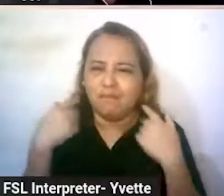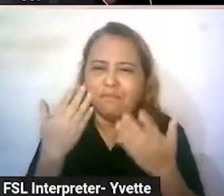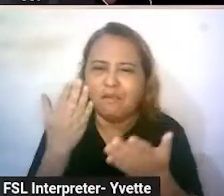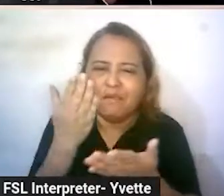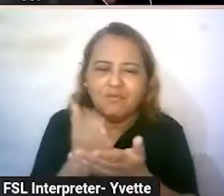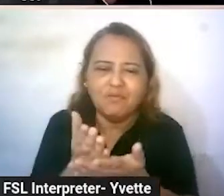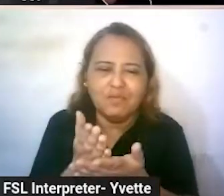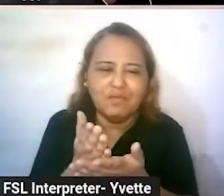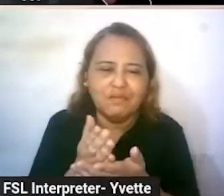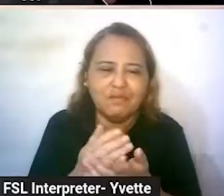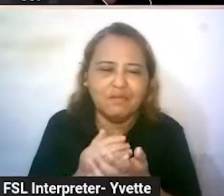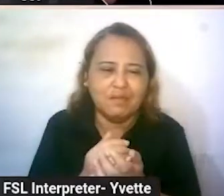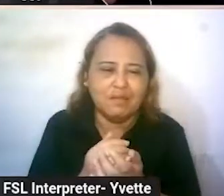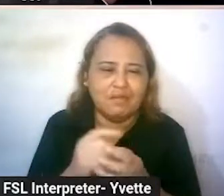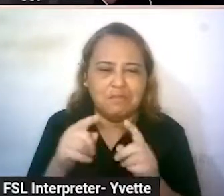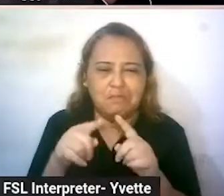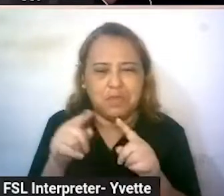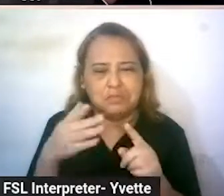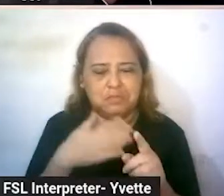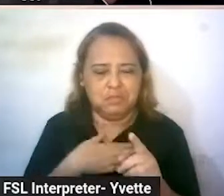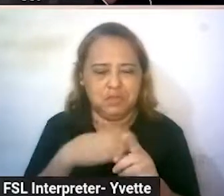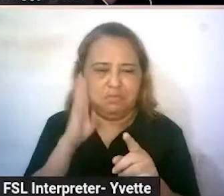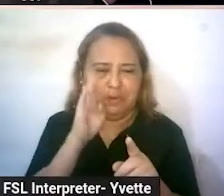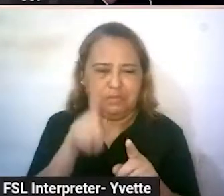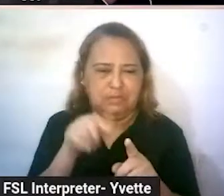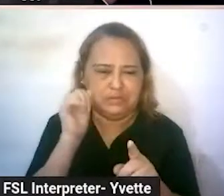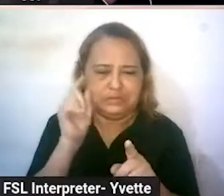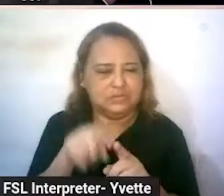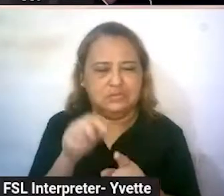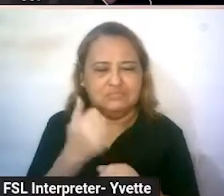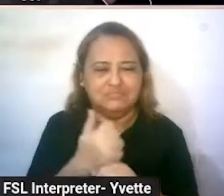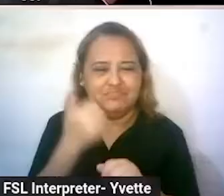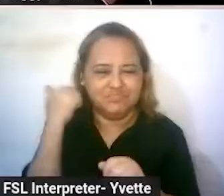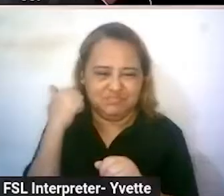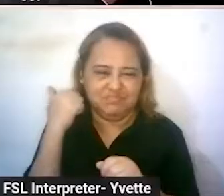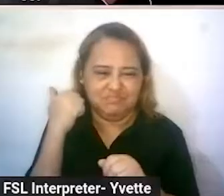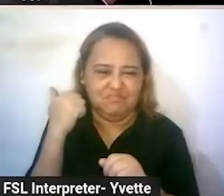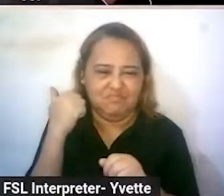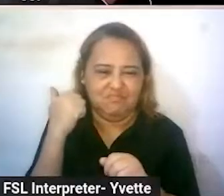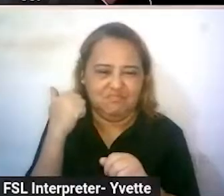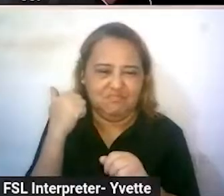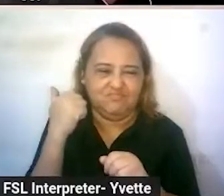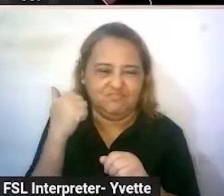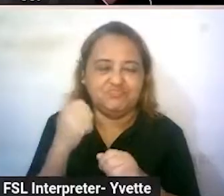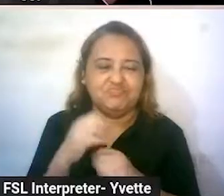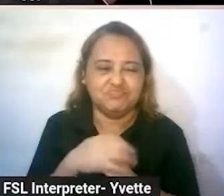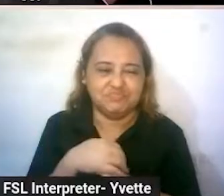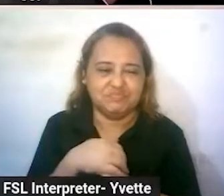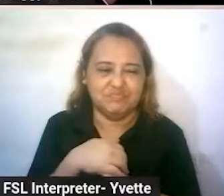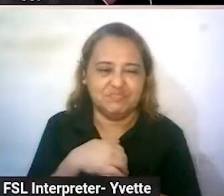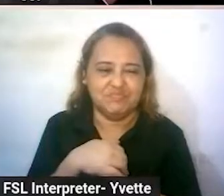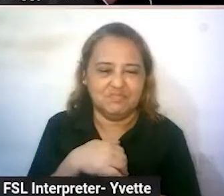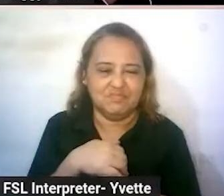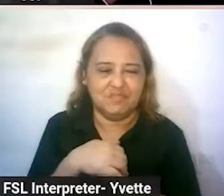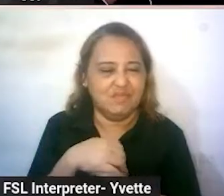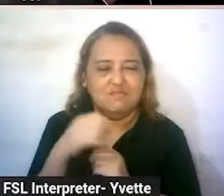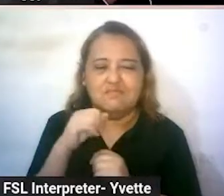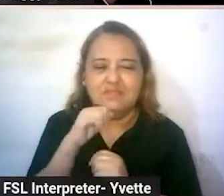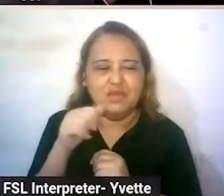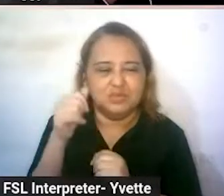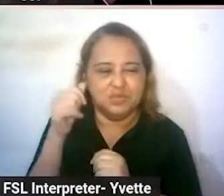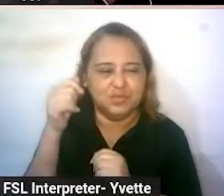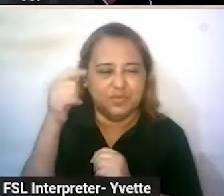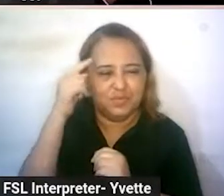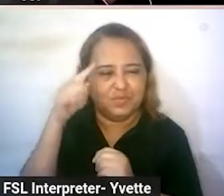nung aking mga kapatid. Kasi parang hindi siya conducive for people with disabilities dahil